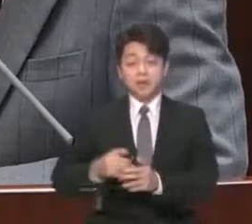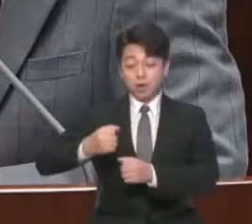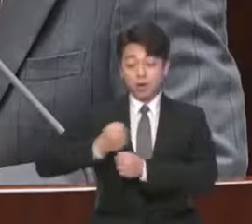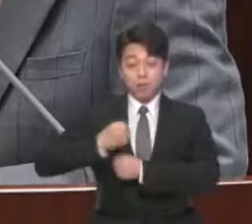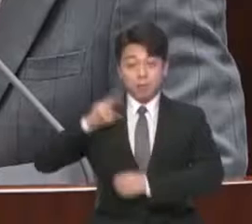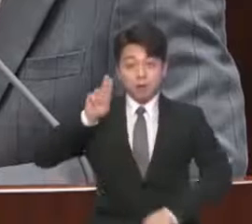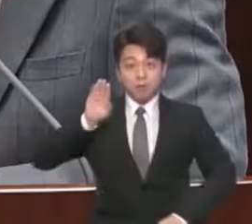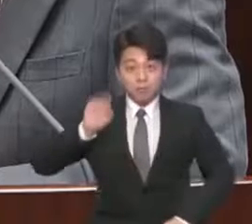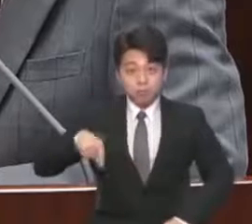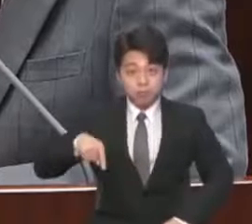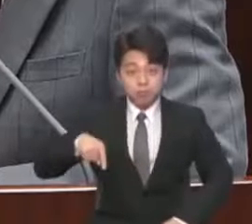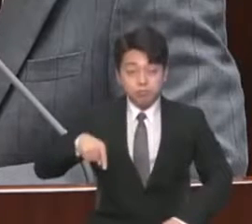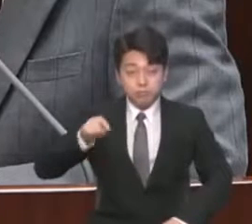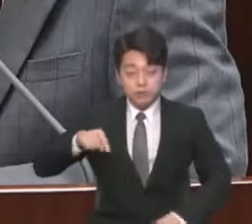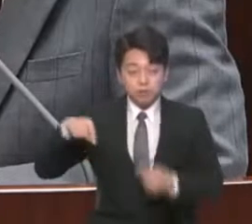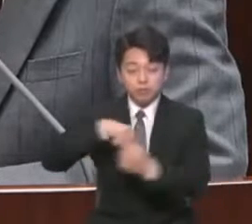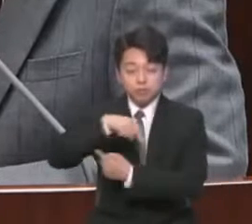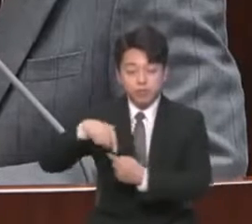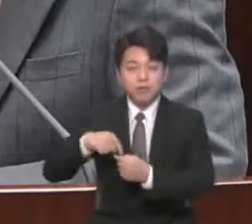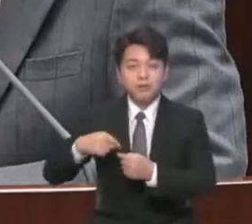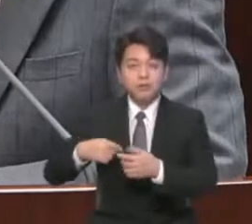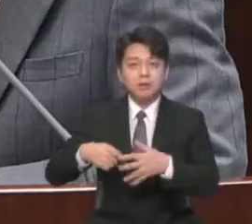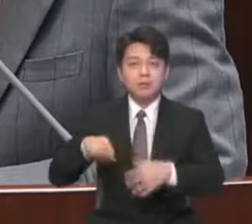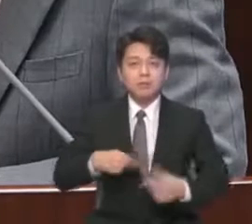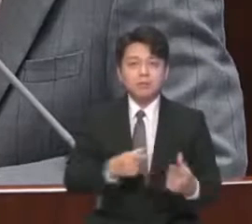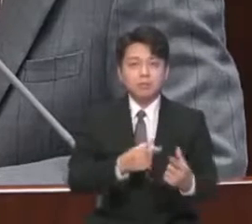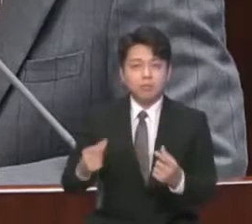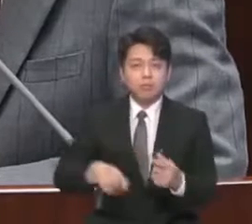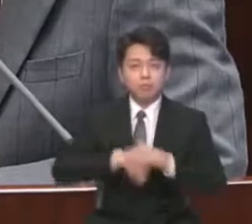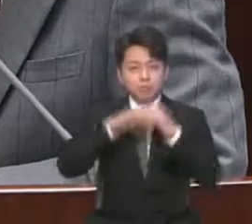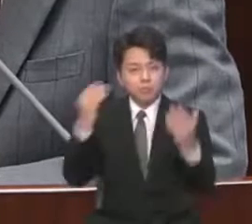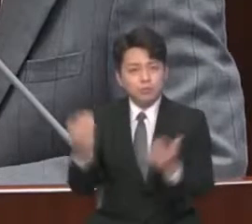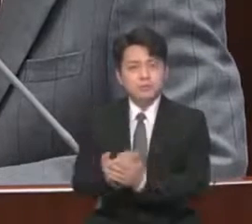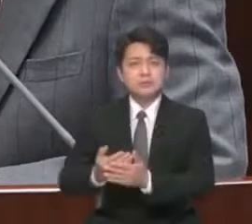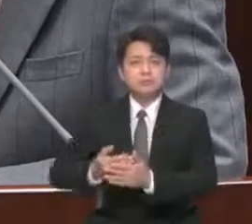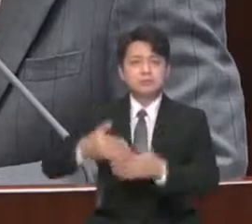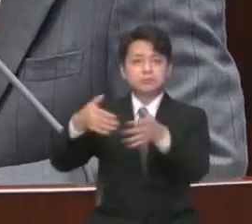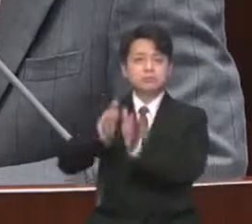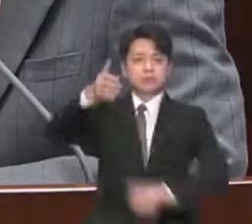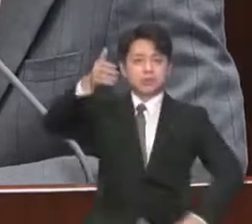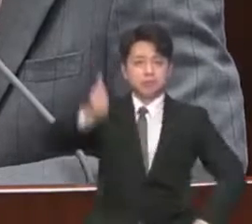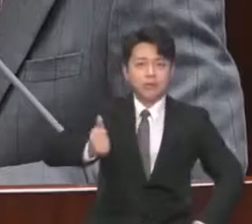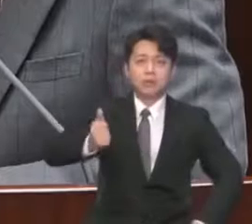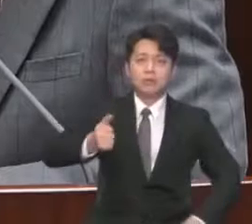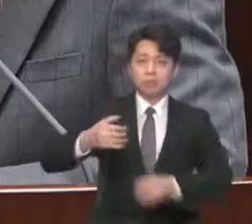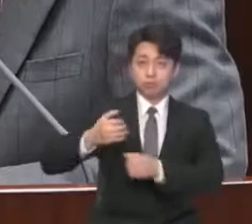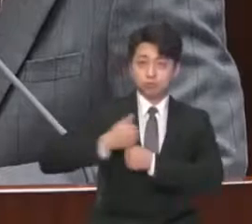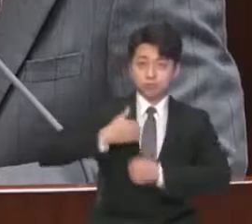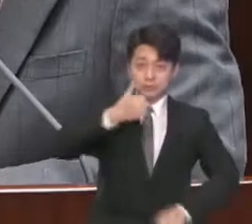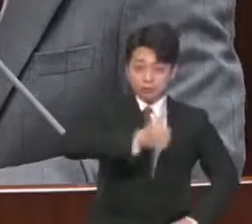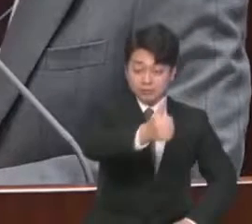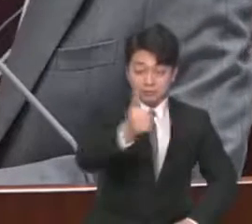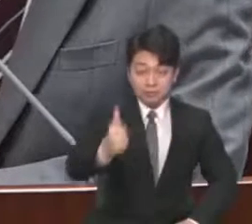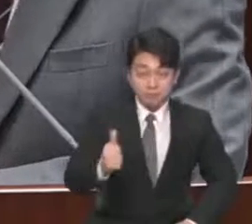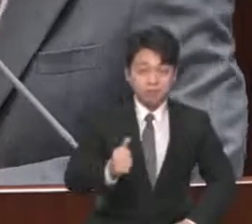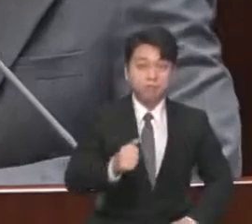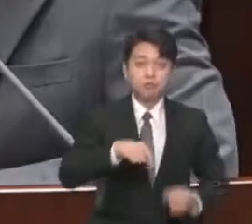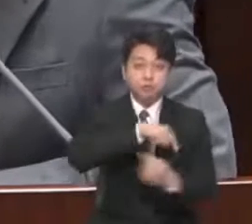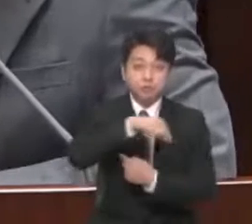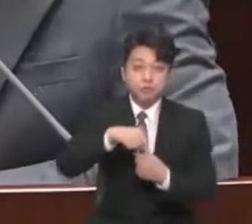모든 지휘관들이나 이 운영 시스템상 저렇게 하지 않는다고 보고 있습니다.